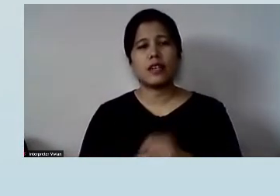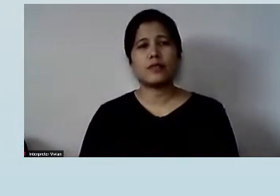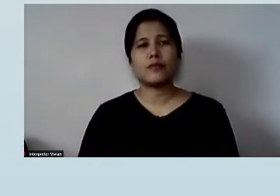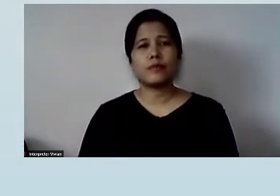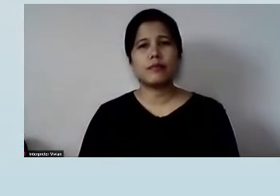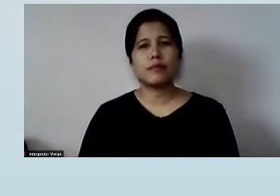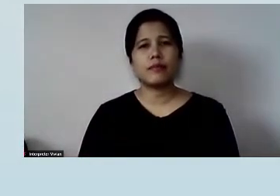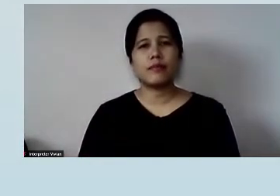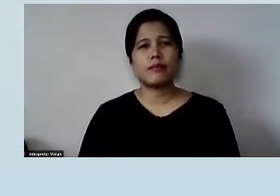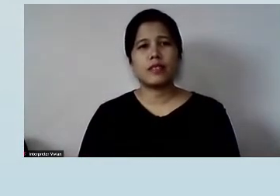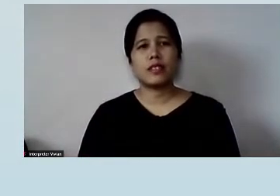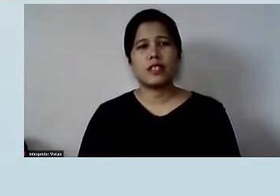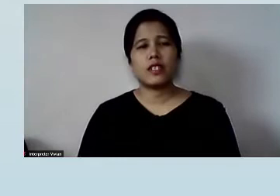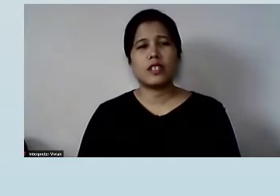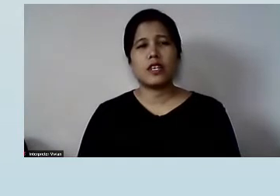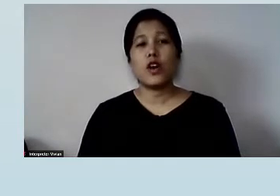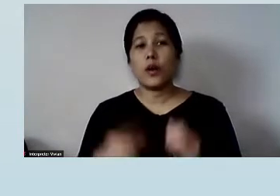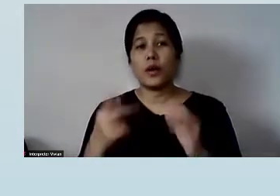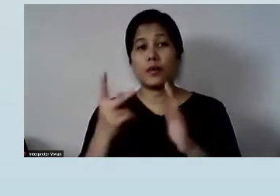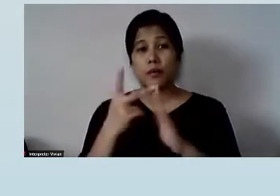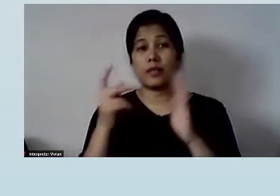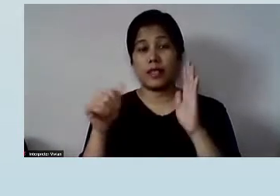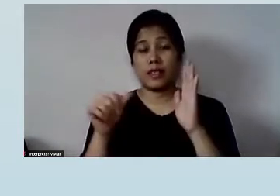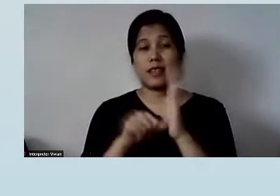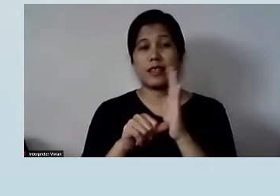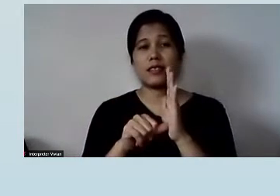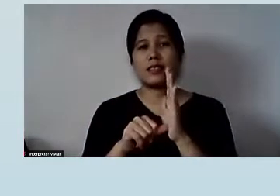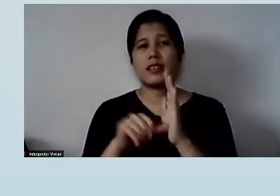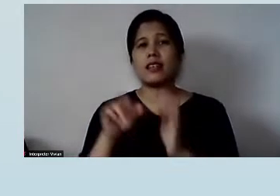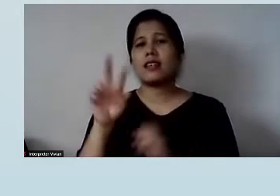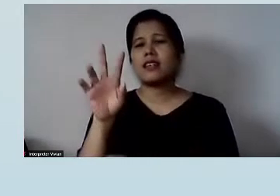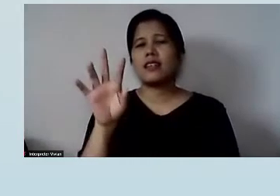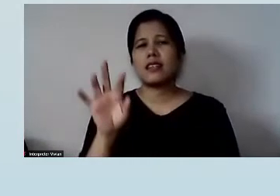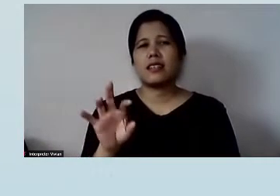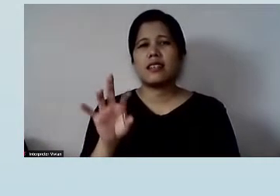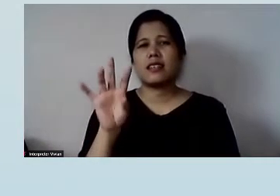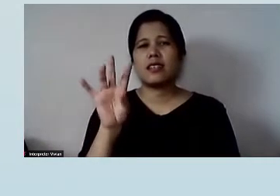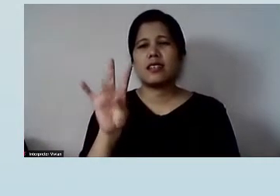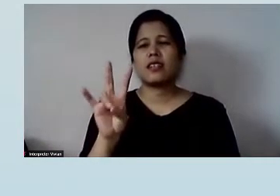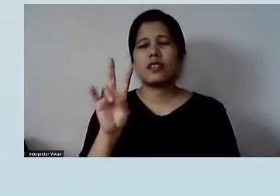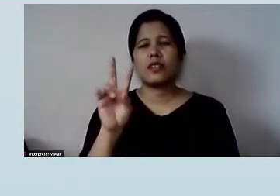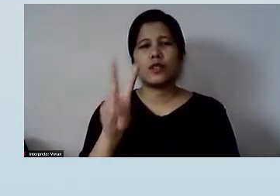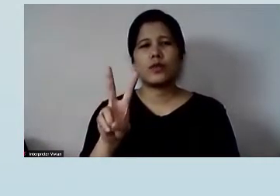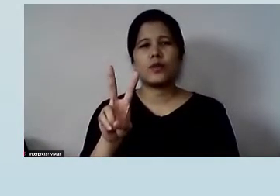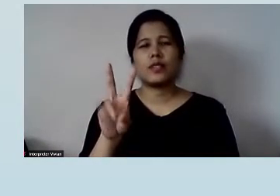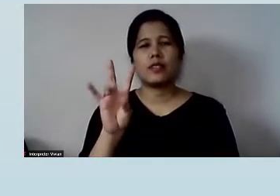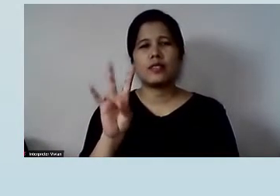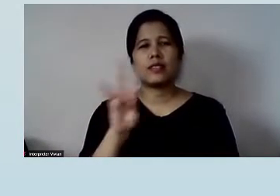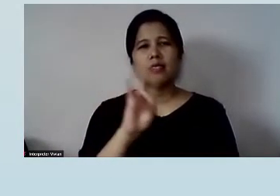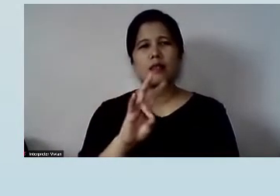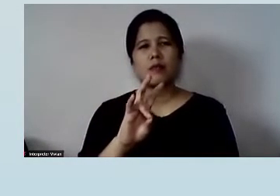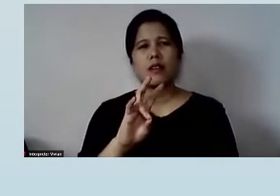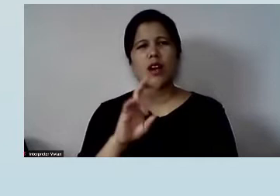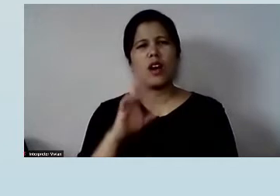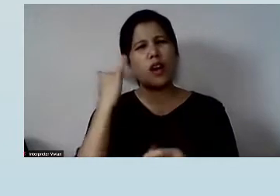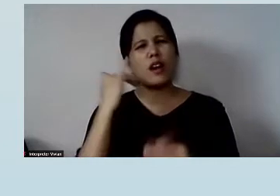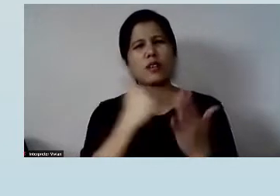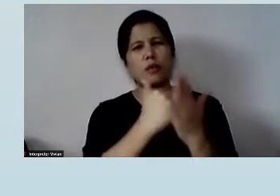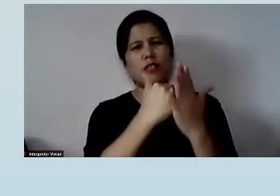yung prohibitions under Republic Act 7277. Ano ba ang dapat nating iwasan?